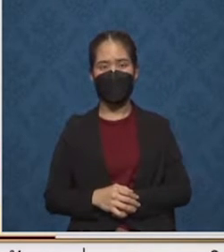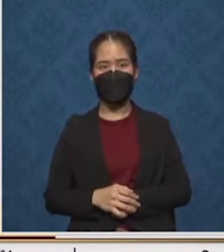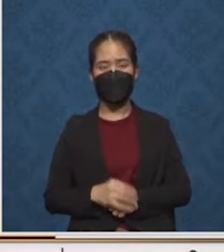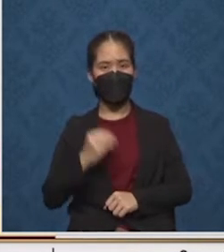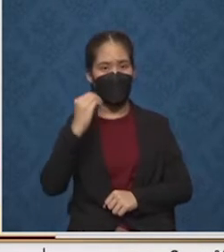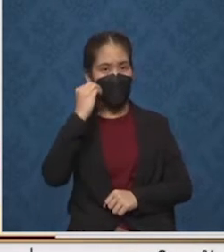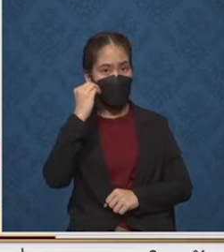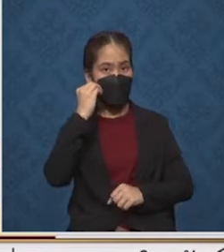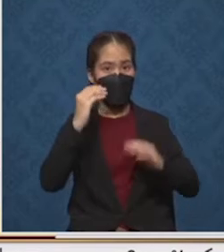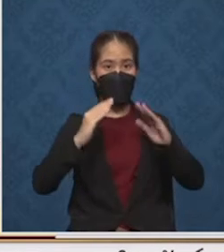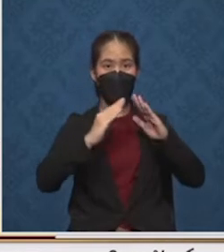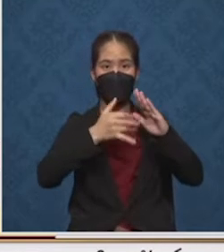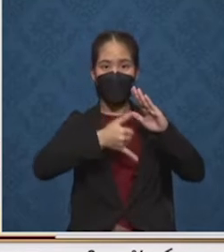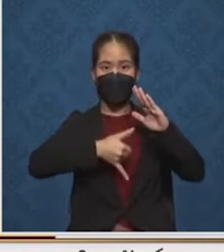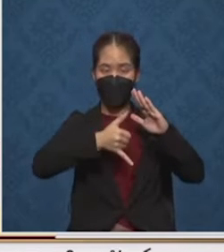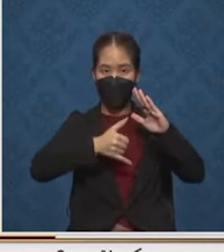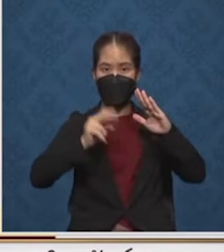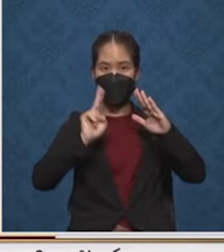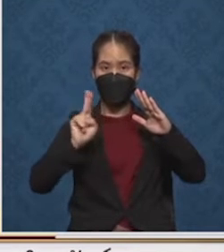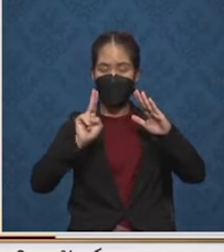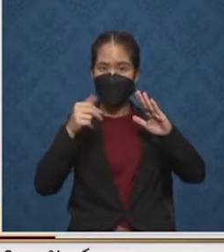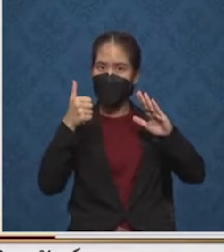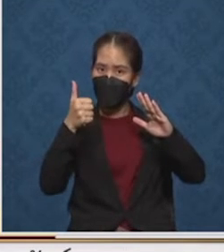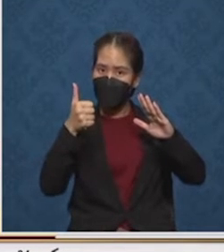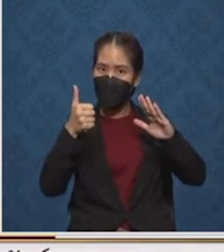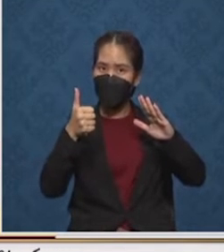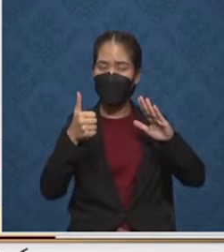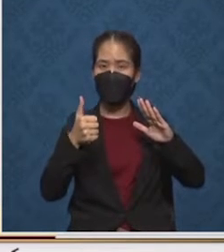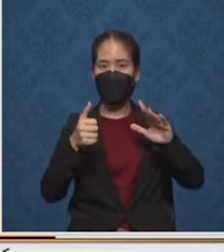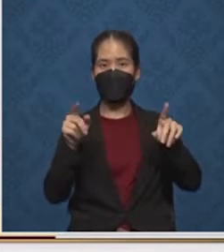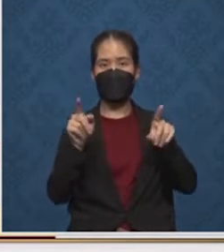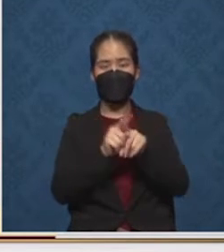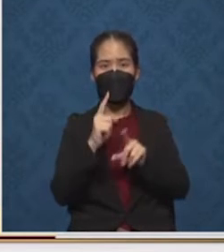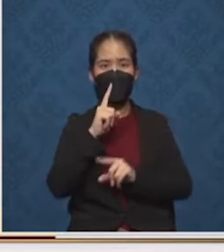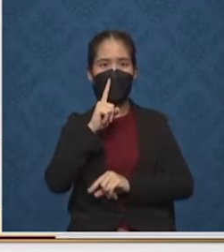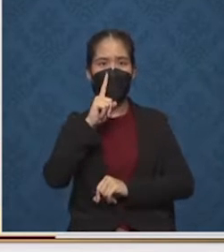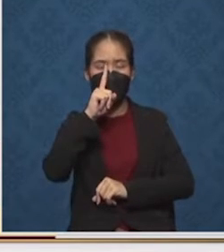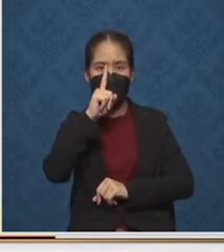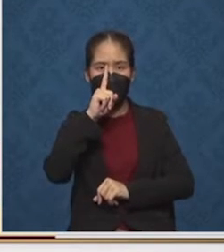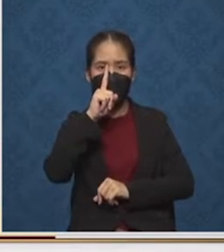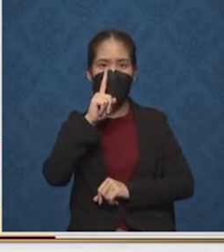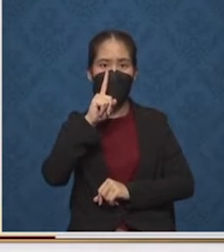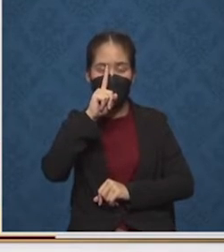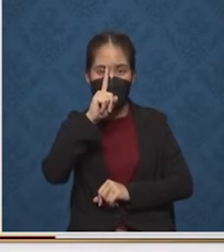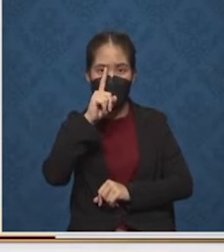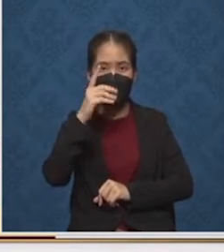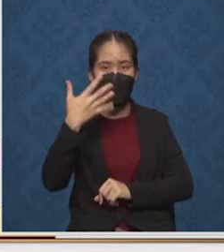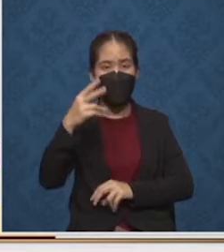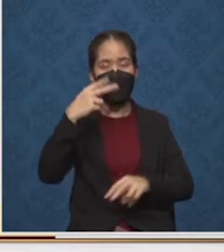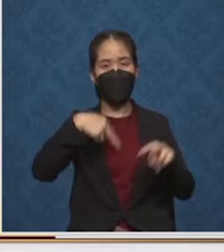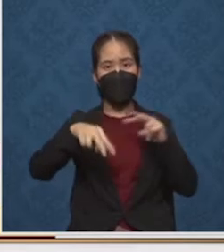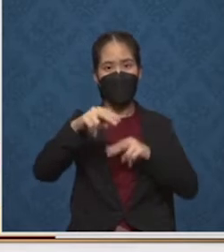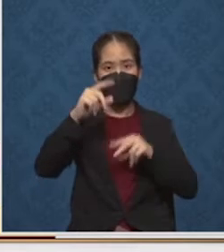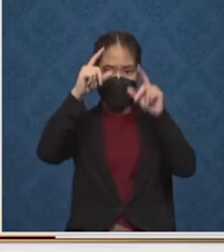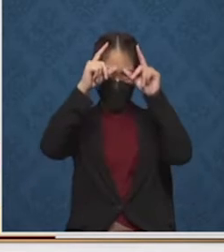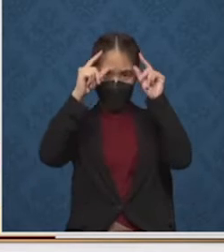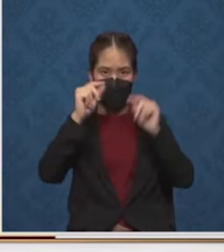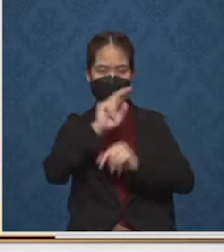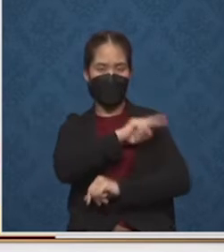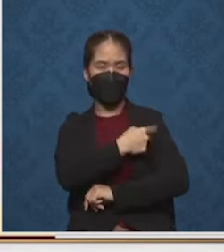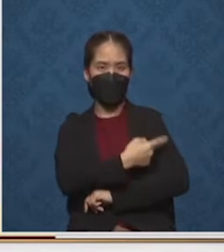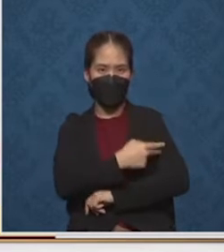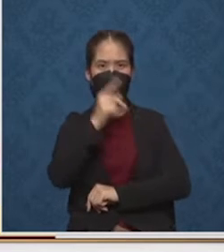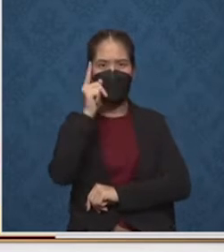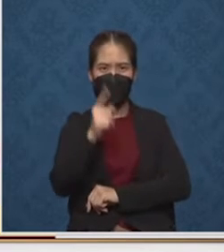มามันเป็นโคมหยุดได้ไงที่เอามาแค่ล้วงจมูกเข้าไปตรวจหมอแพทย์พยาบาล